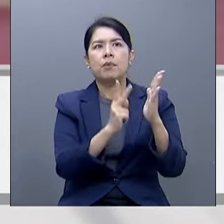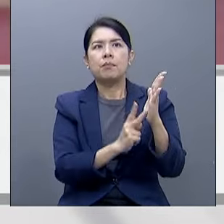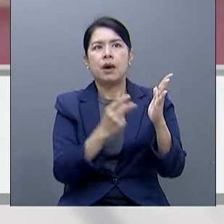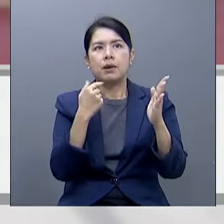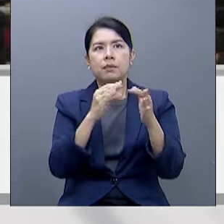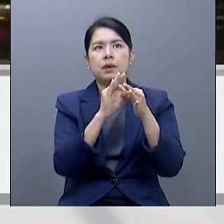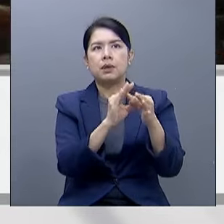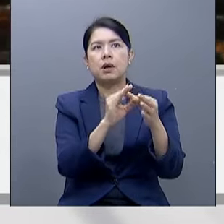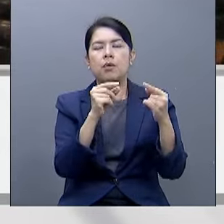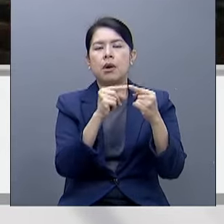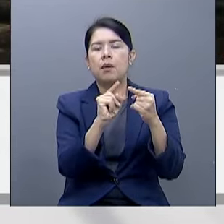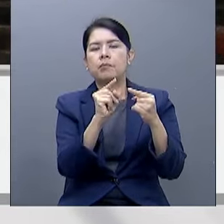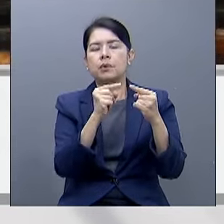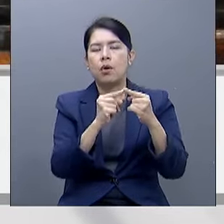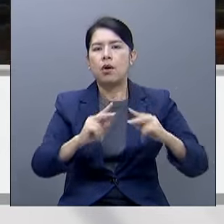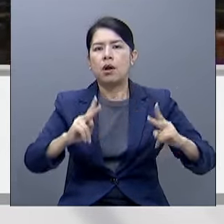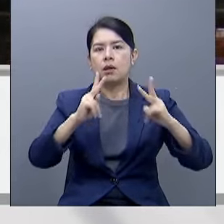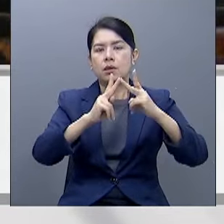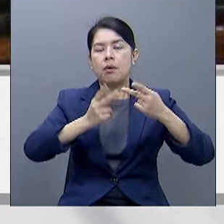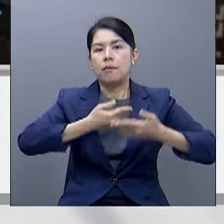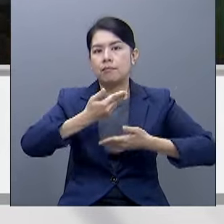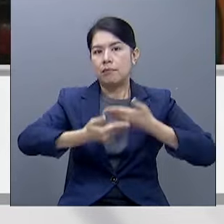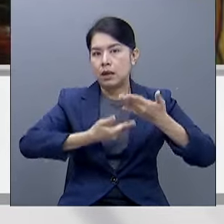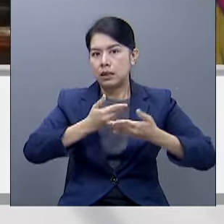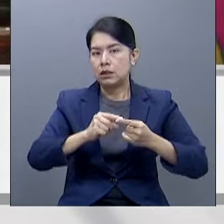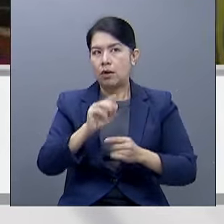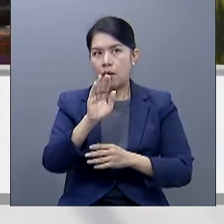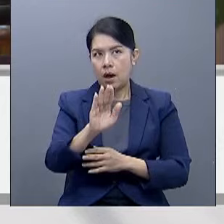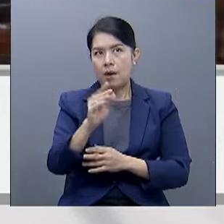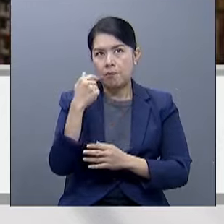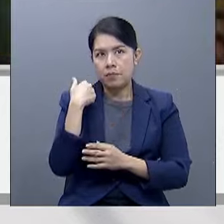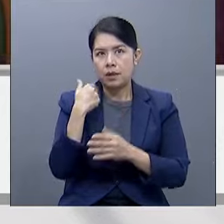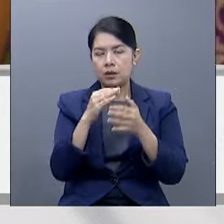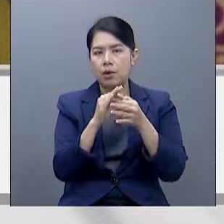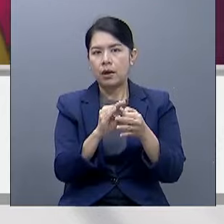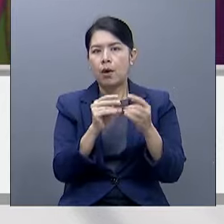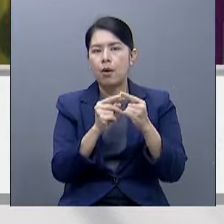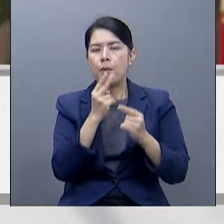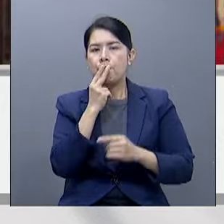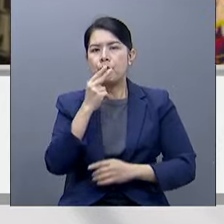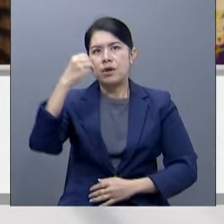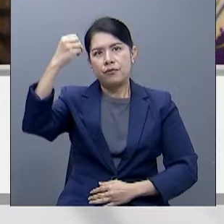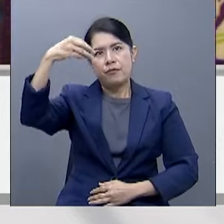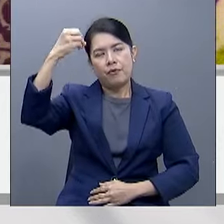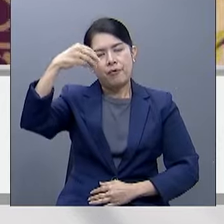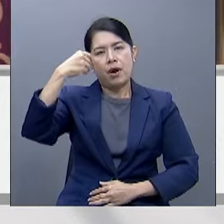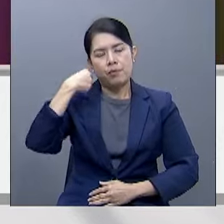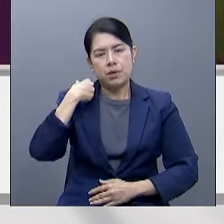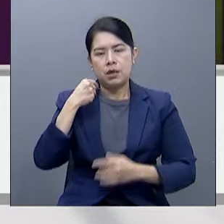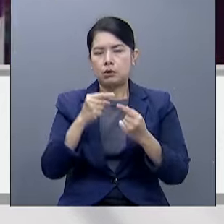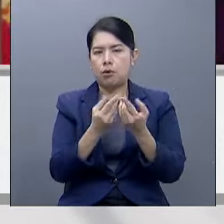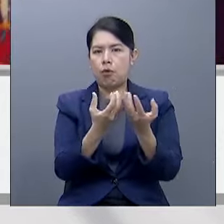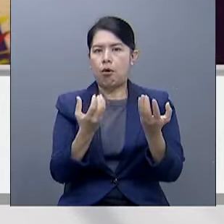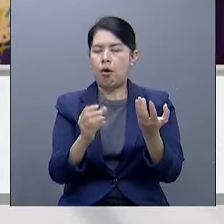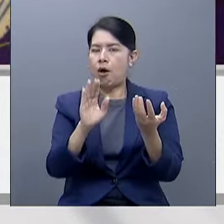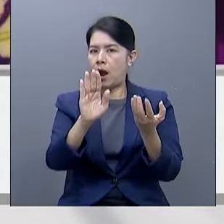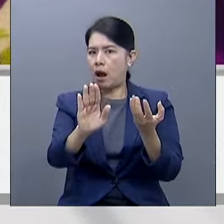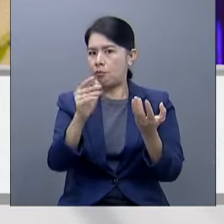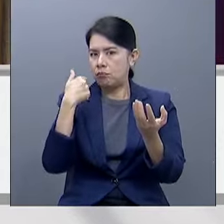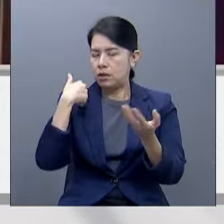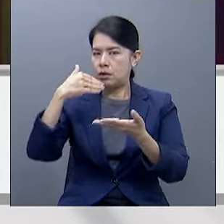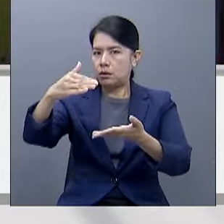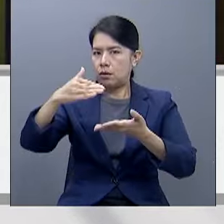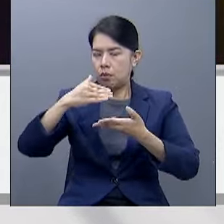กระทรวงพาณิชย์เรื่องห้ามการนำเอาบารากู่บารากุไฟฟ้าบุหรี่ไฟฟ้าเป็นสินค้าต้องห้ามนำเข้ามาจำหน่ายใน